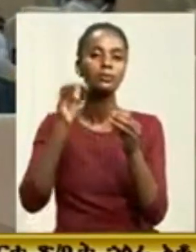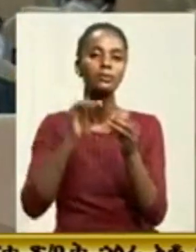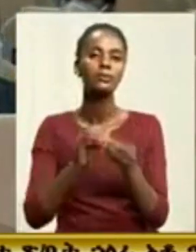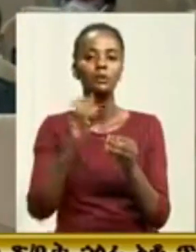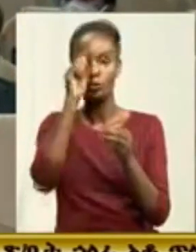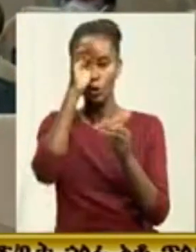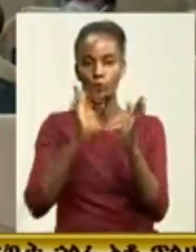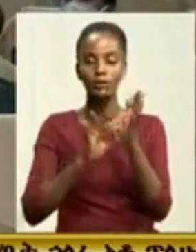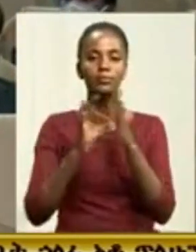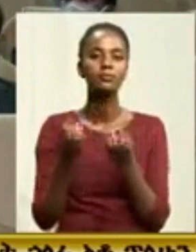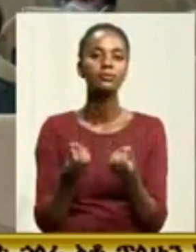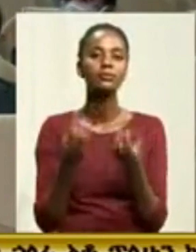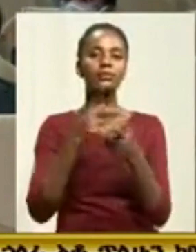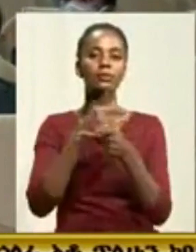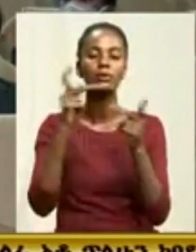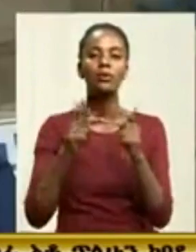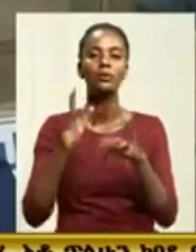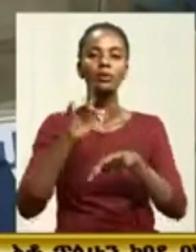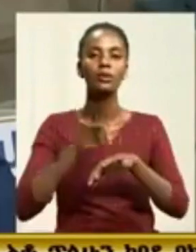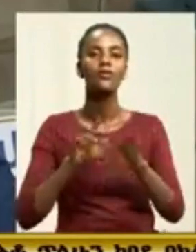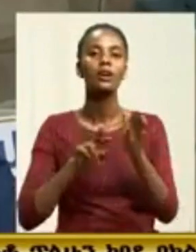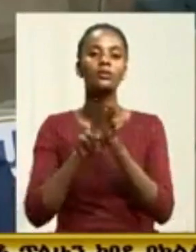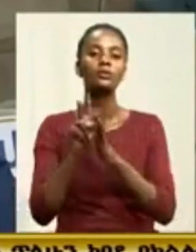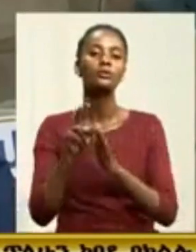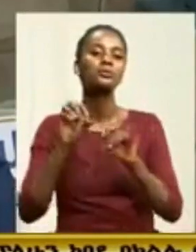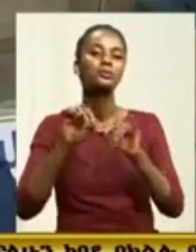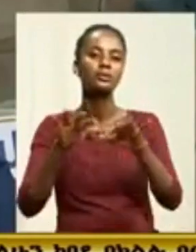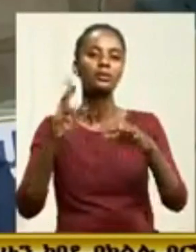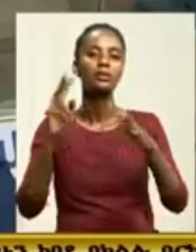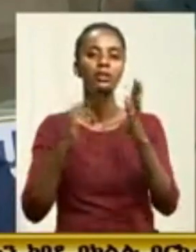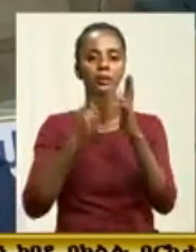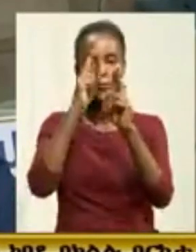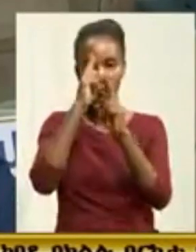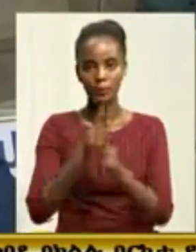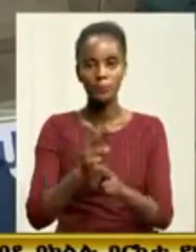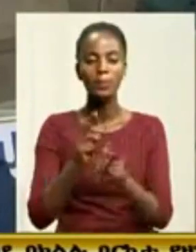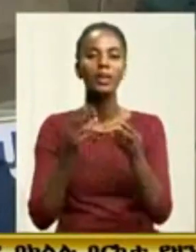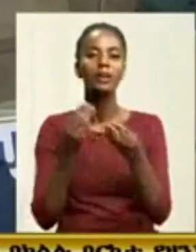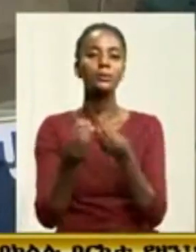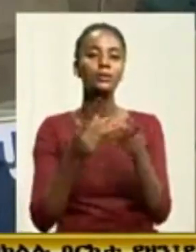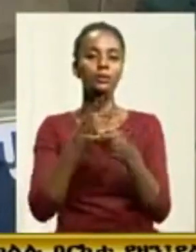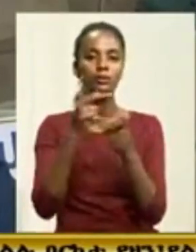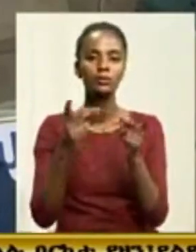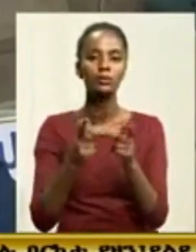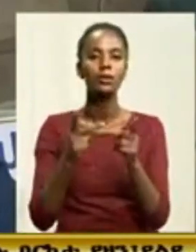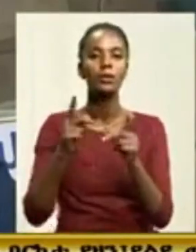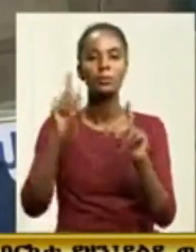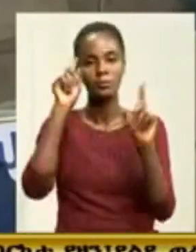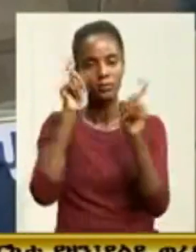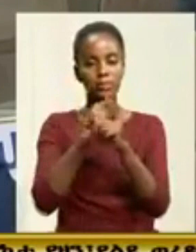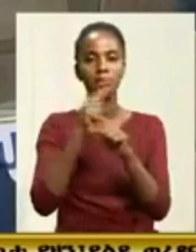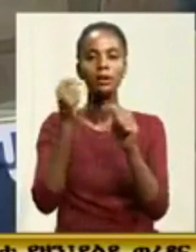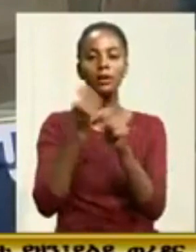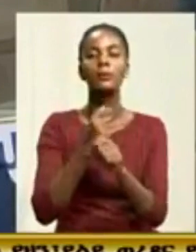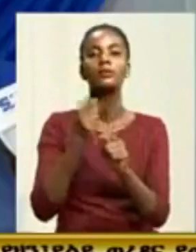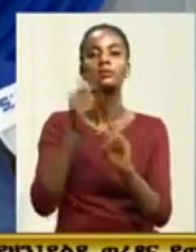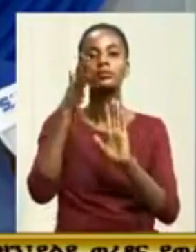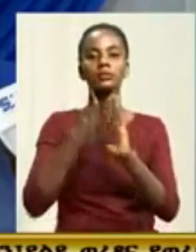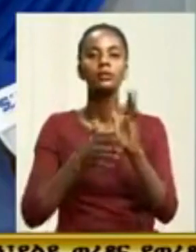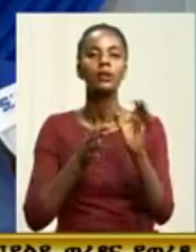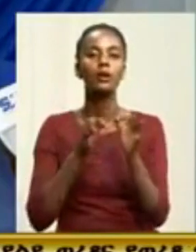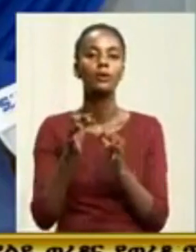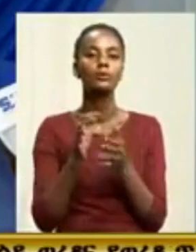ቁጥር በሚበዛባቸው ስፍራዎች ላይ የቫይረሱን ስርጭት ለመቀነስ ህግ የማስከበርና የግብይት ስፍራዎችን የማሳሳት ተግባራት መከናወናቸውም